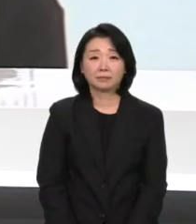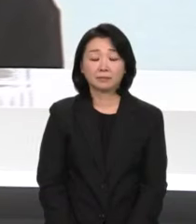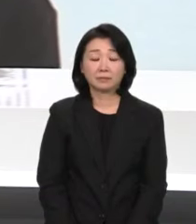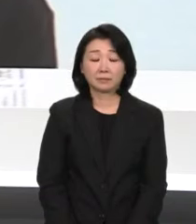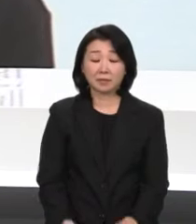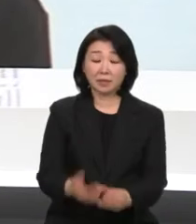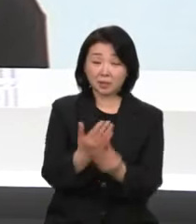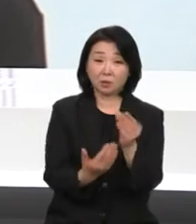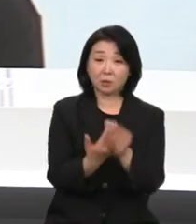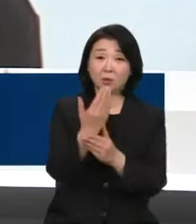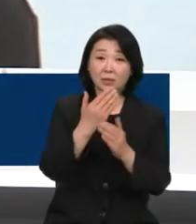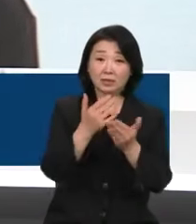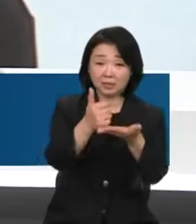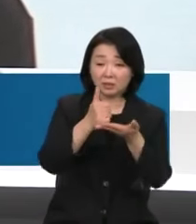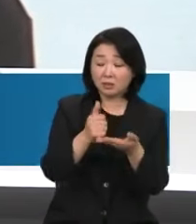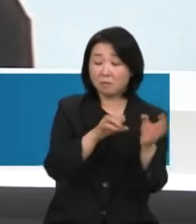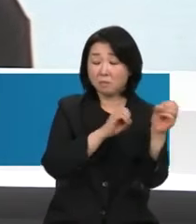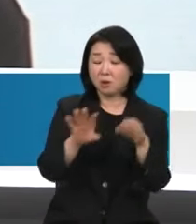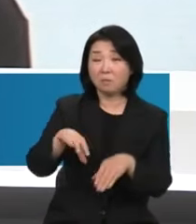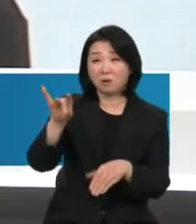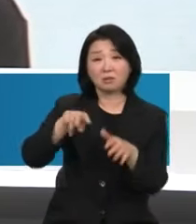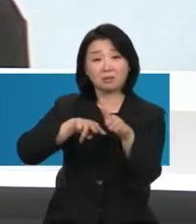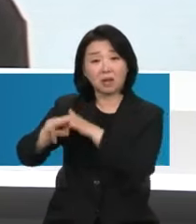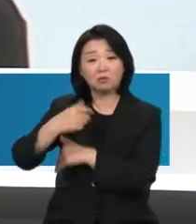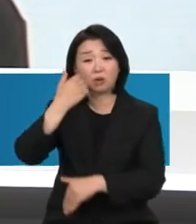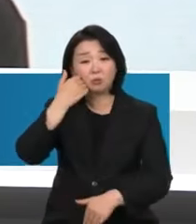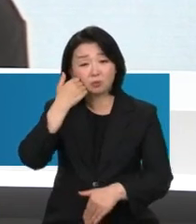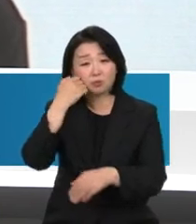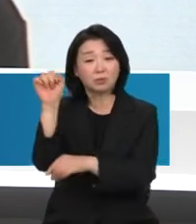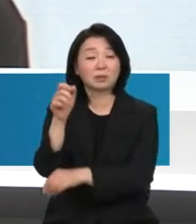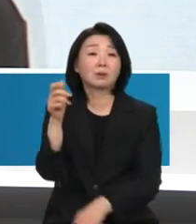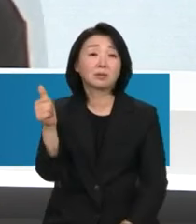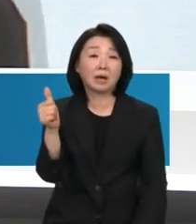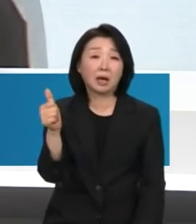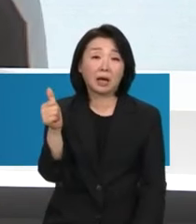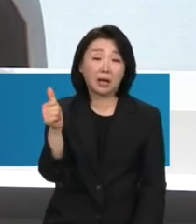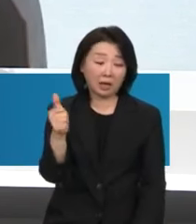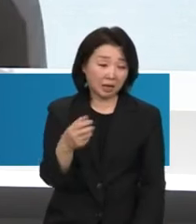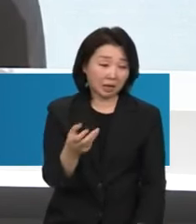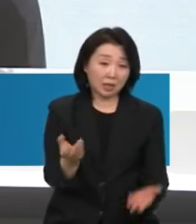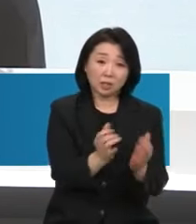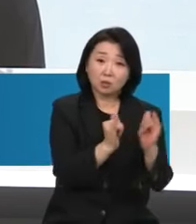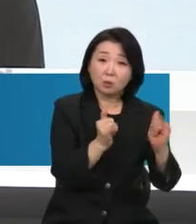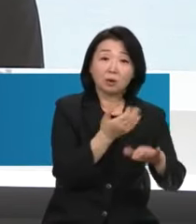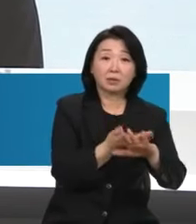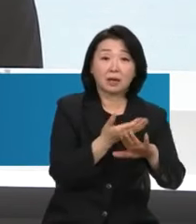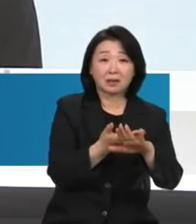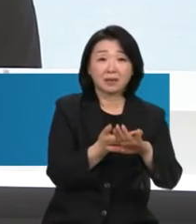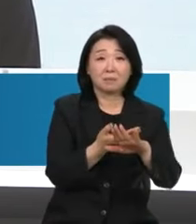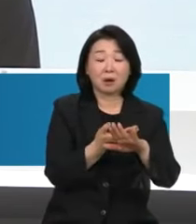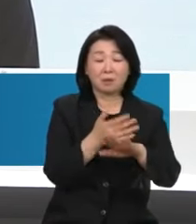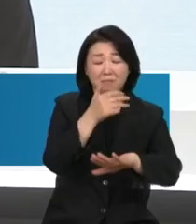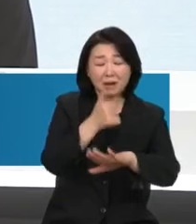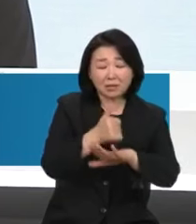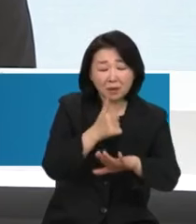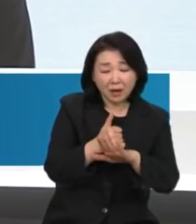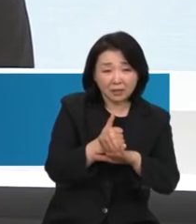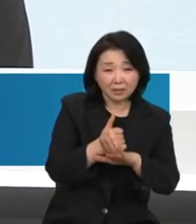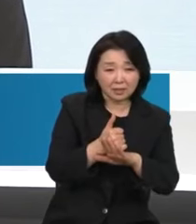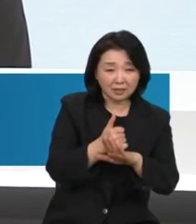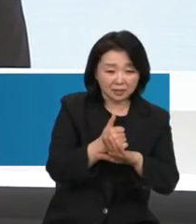그날 승객들을 버리고 먼저 탈출했던 선장, 선원들과 달리 마지막까지 남아 승객들을 구했던 생존자가